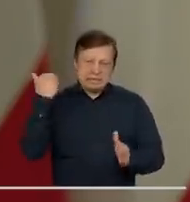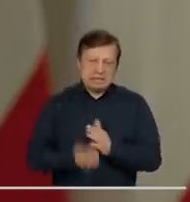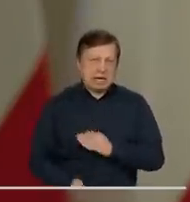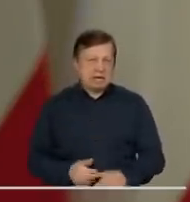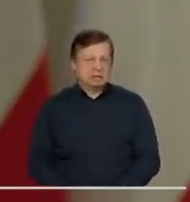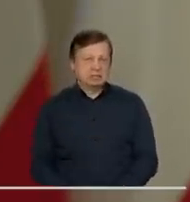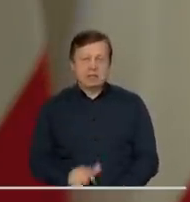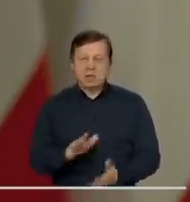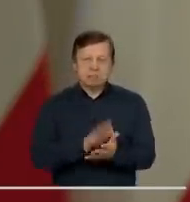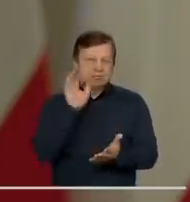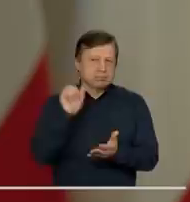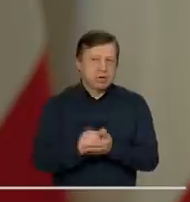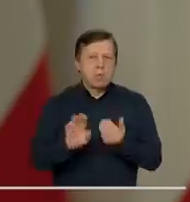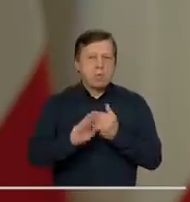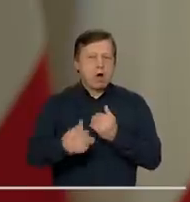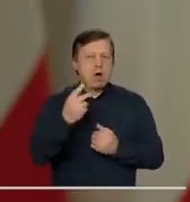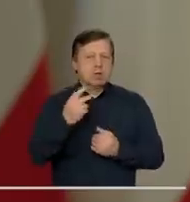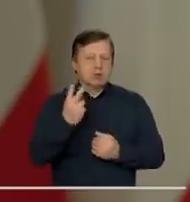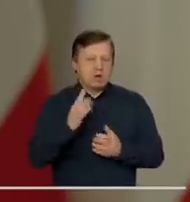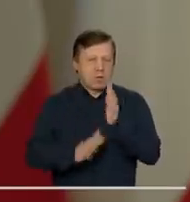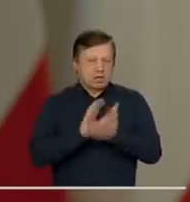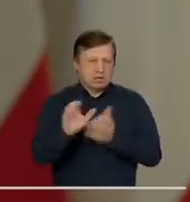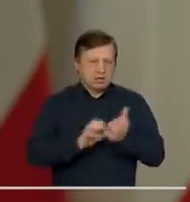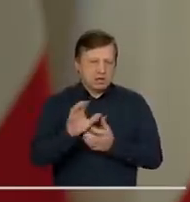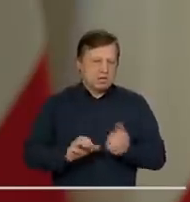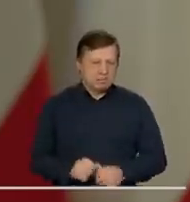była największa tragedia w powojennej historii Polski.